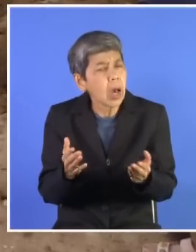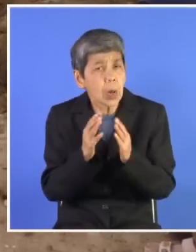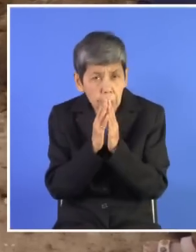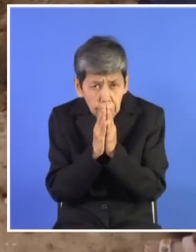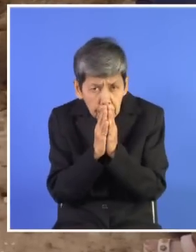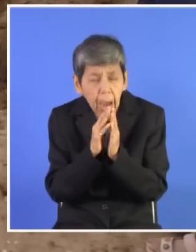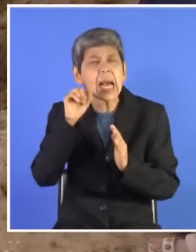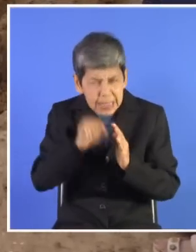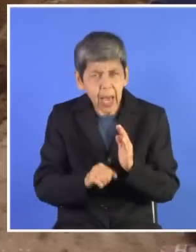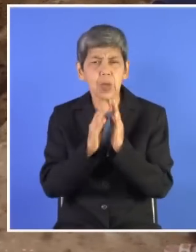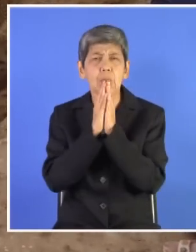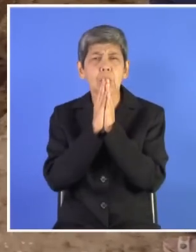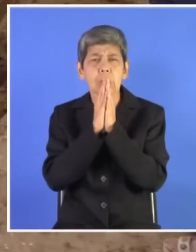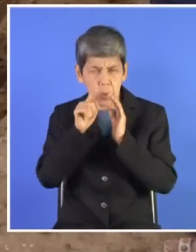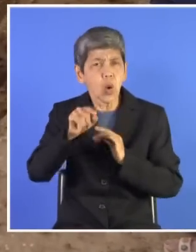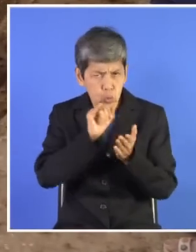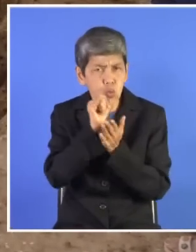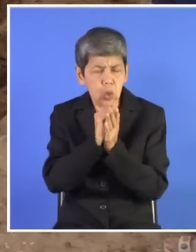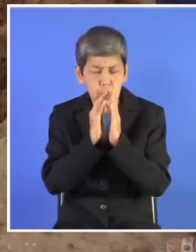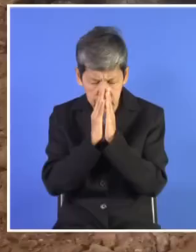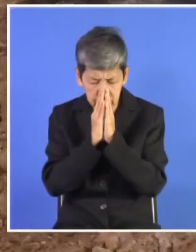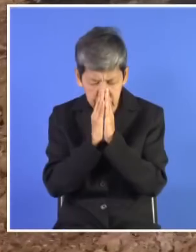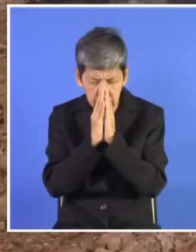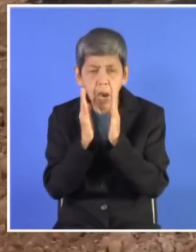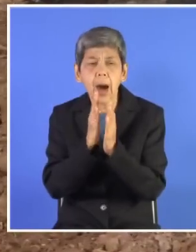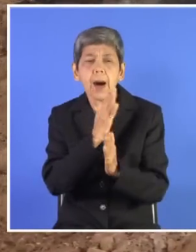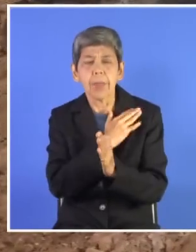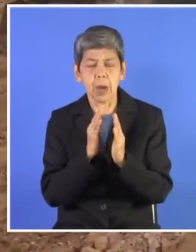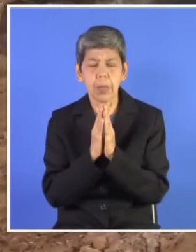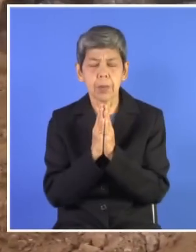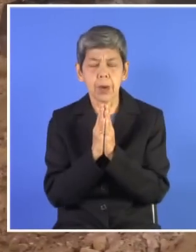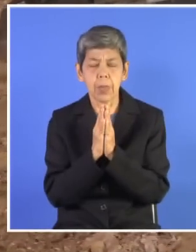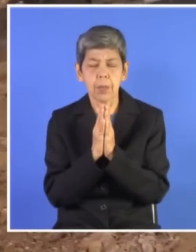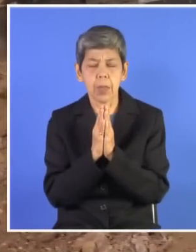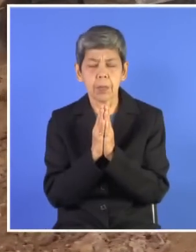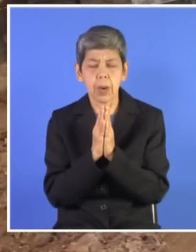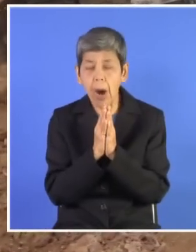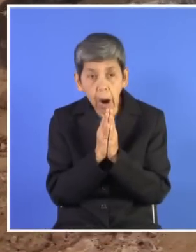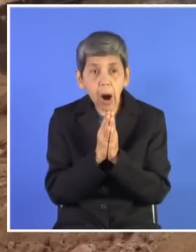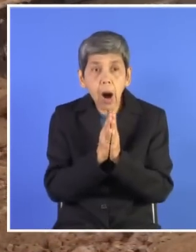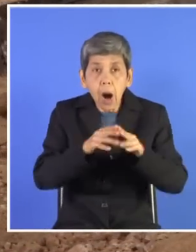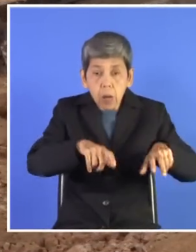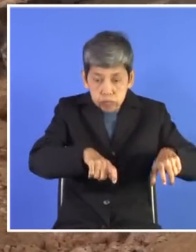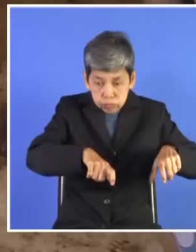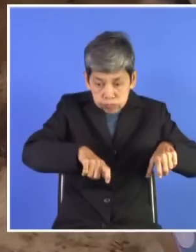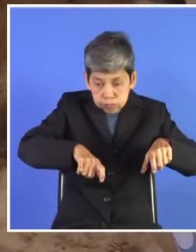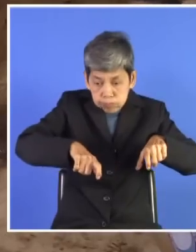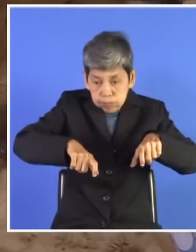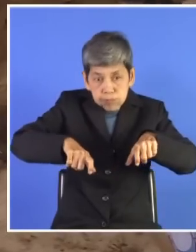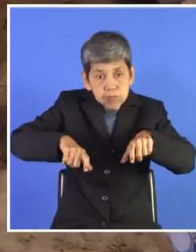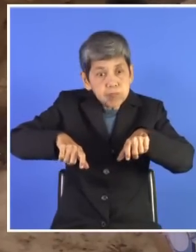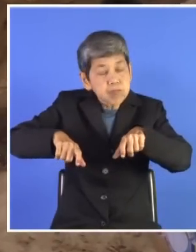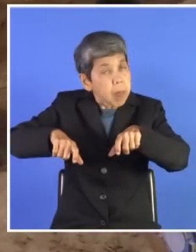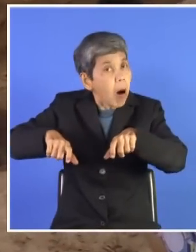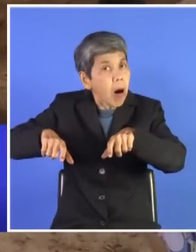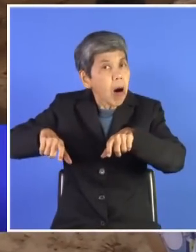ช่เออคุณเจมส์นี่เข้าใจถูกเลยนี่มนต์พระมาจุดธูปพอจุดธูปปั๊บเนี่ยอ้าวขึ้นได้เลยฮะเออนี่ก็มันแปลกอย่